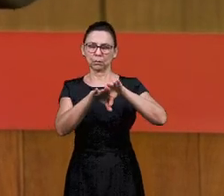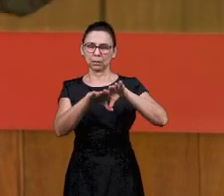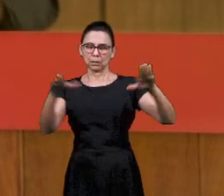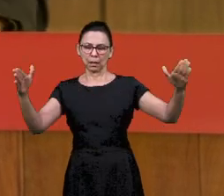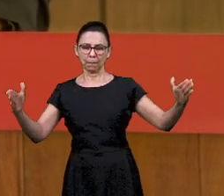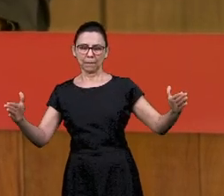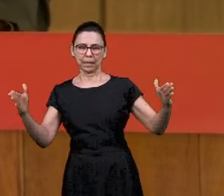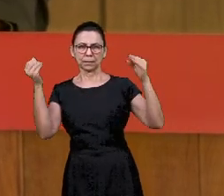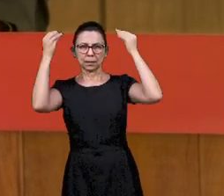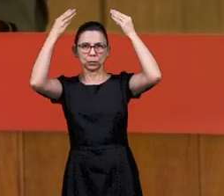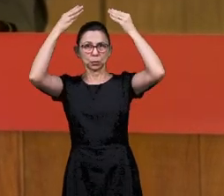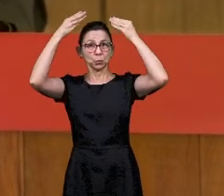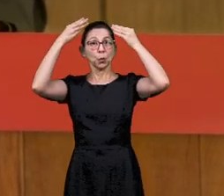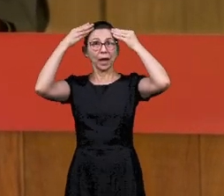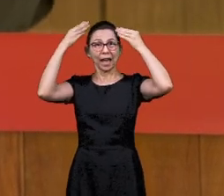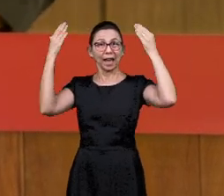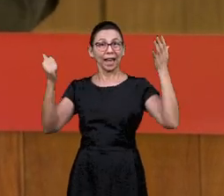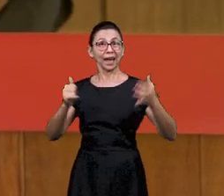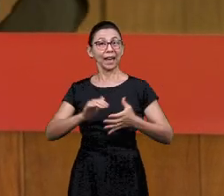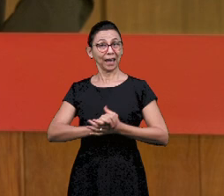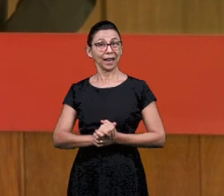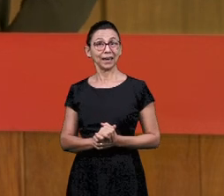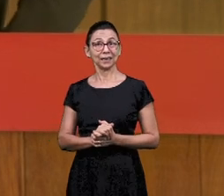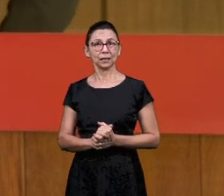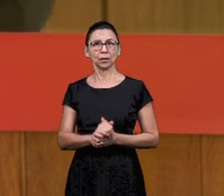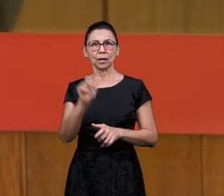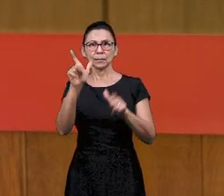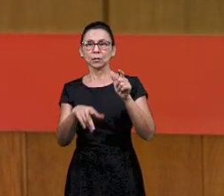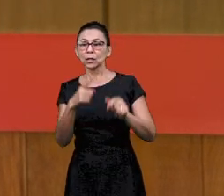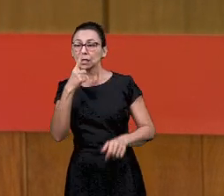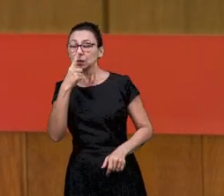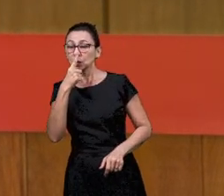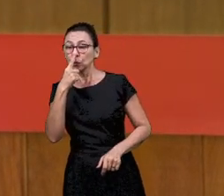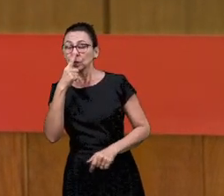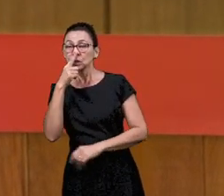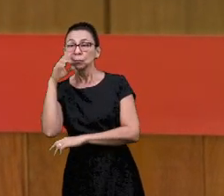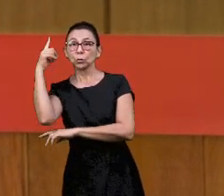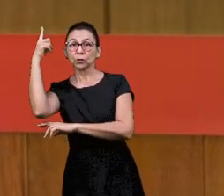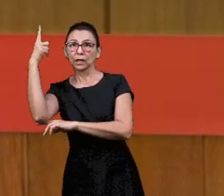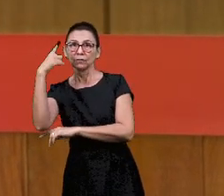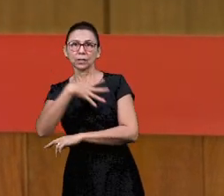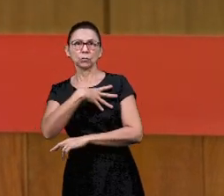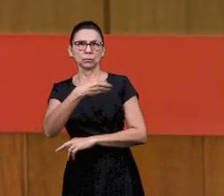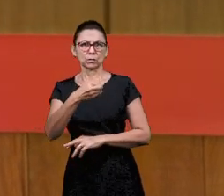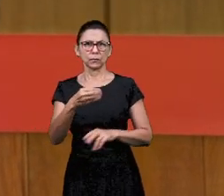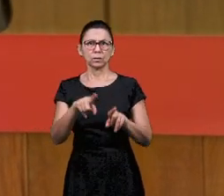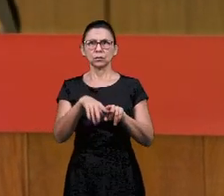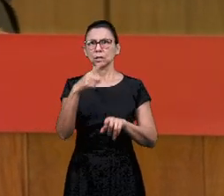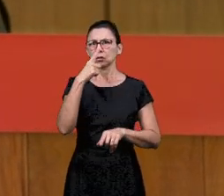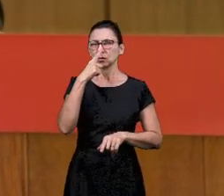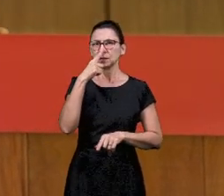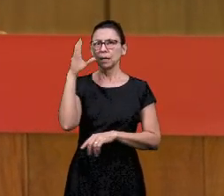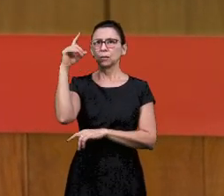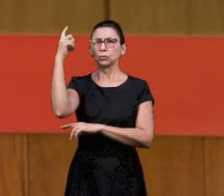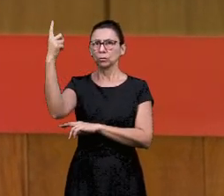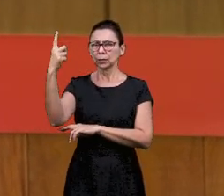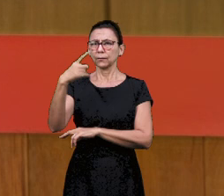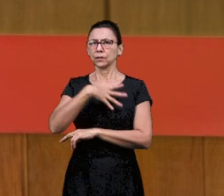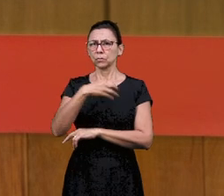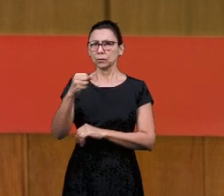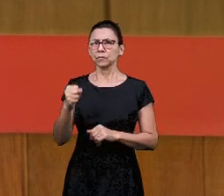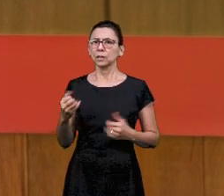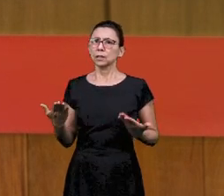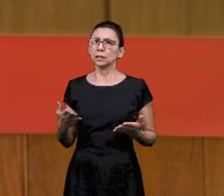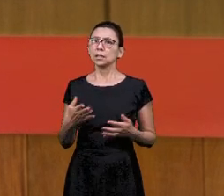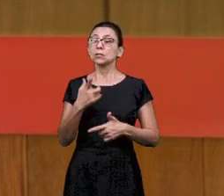Ils faisaient tous partie de la cour. Ils étaient si intimes du roi que quelques-uns voulaient tuer le roi, comme c'était le cas d'Absalom et